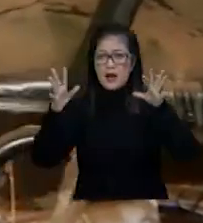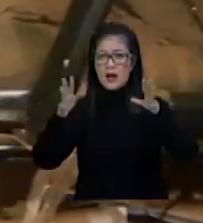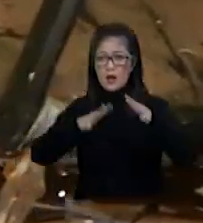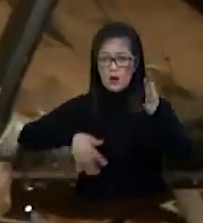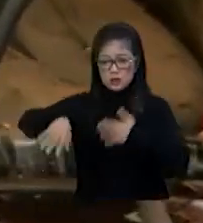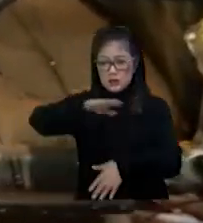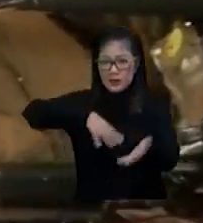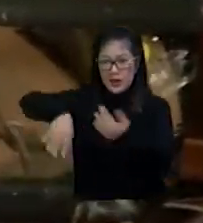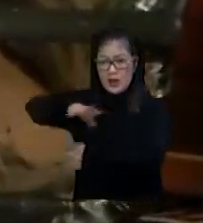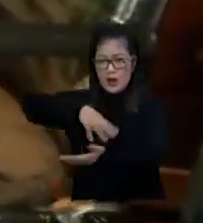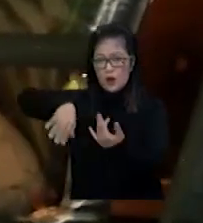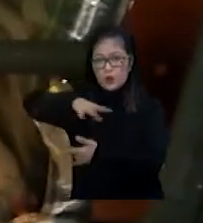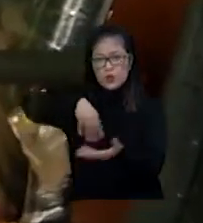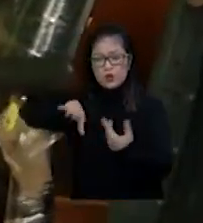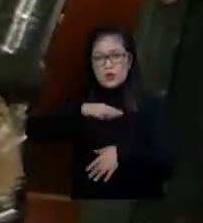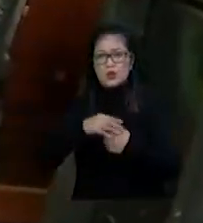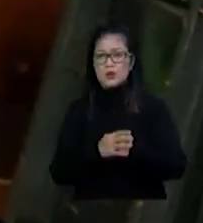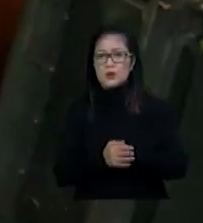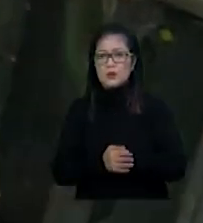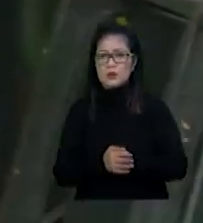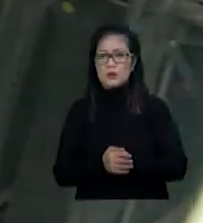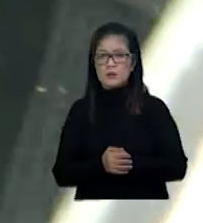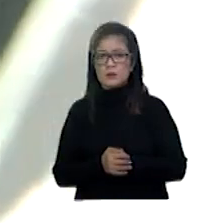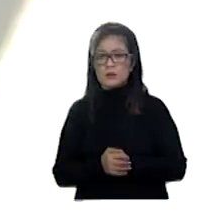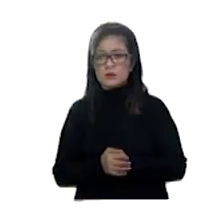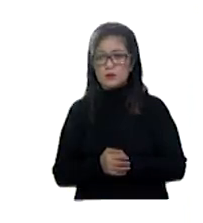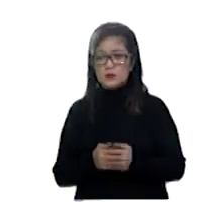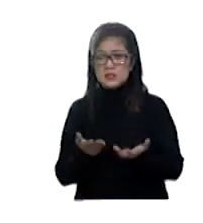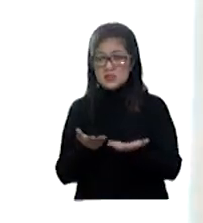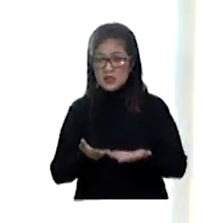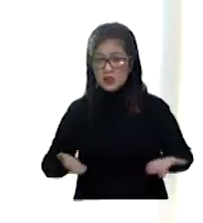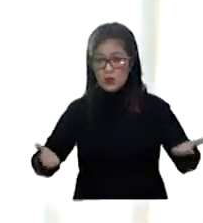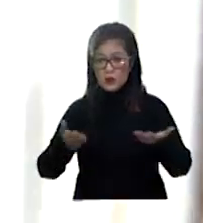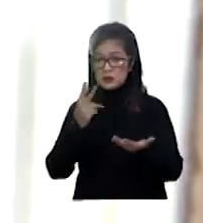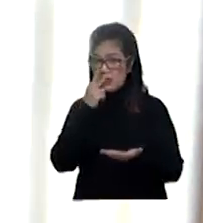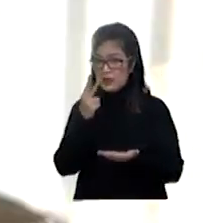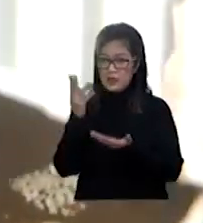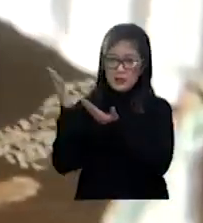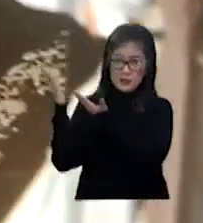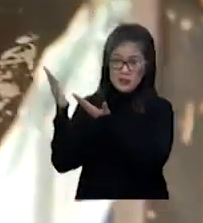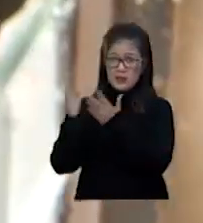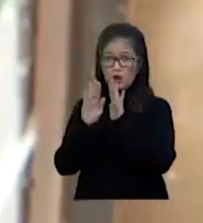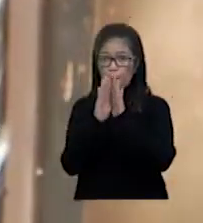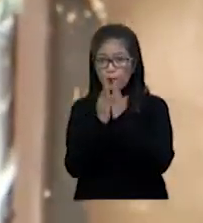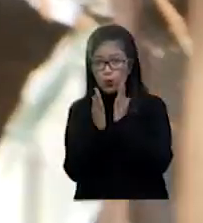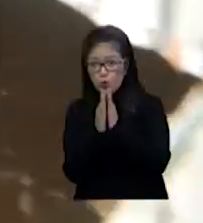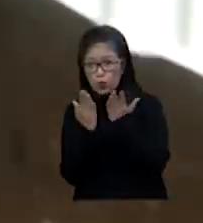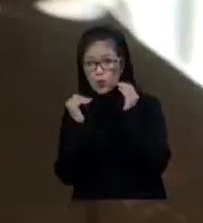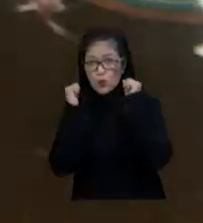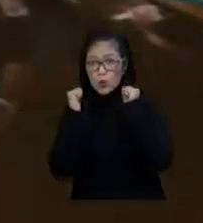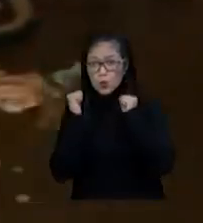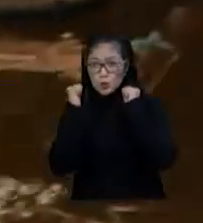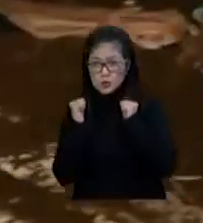sekali. Kami juga dapat gambarkan kondisi terkini buku-buku maupun dari kursi maupun dari bangku ini semuanya